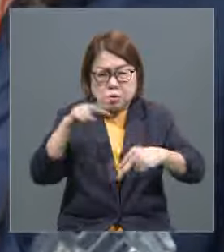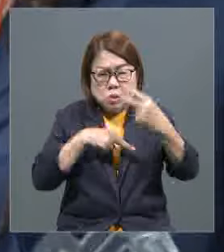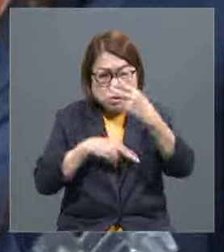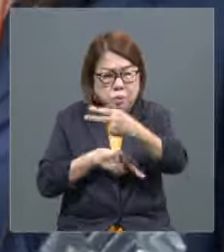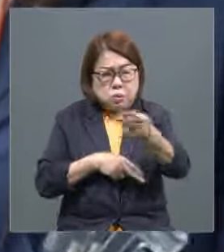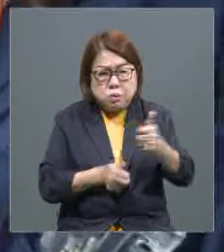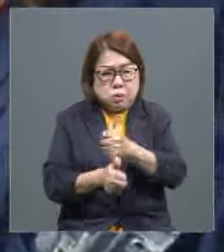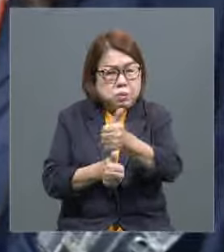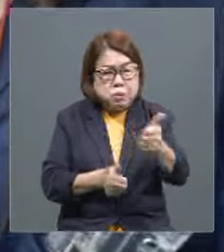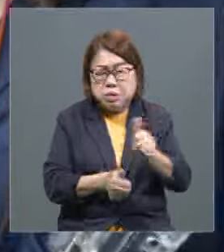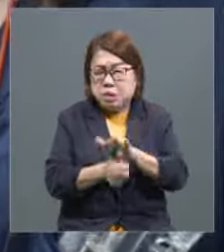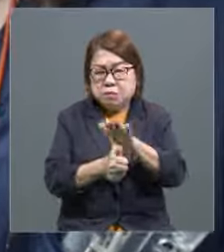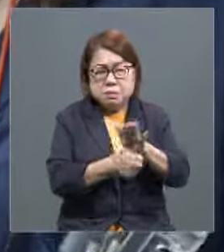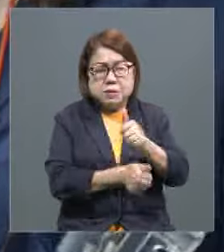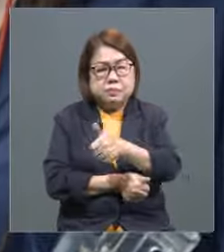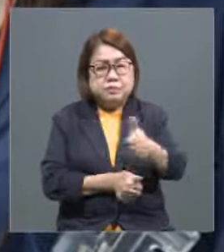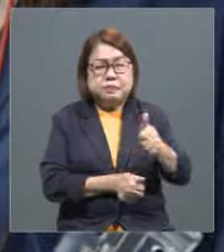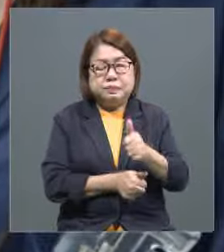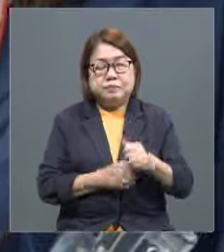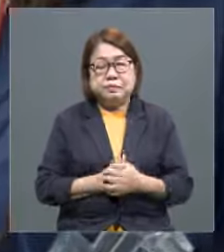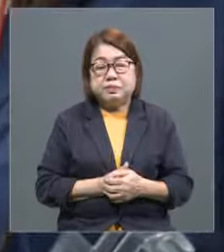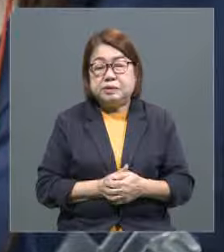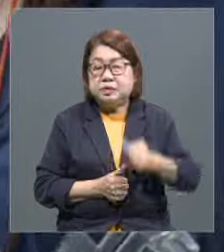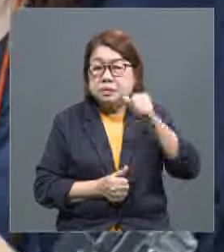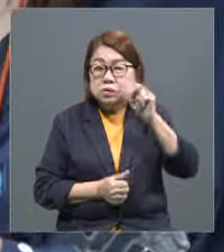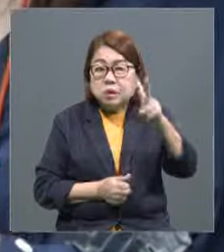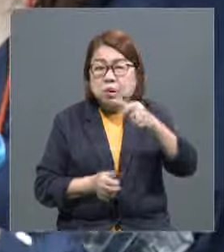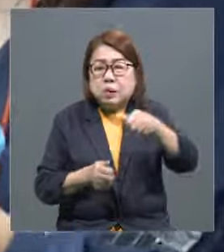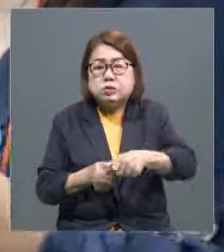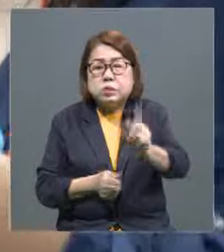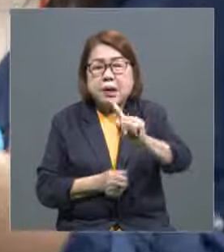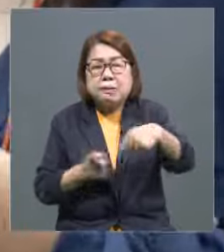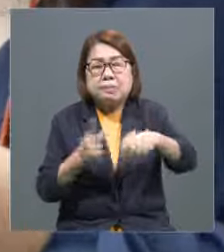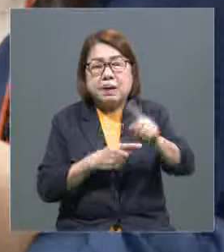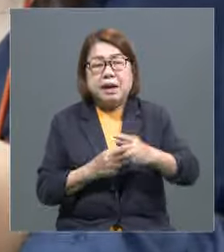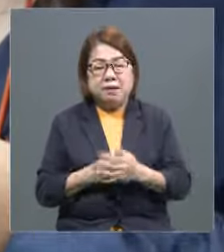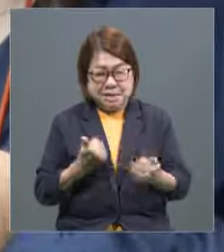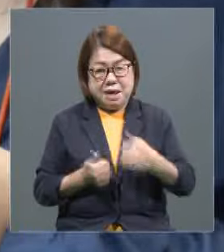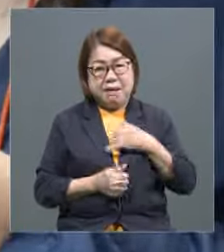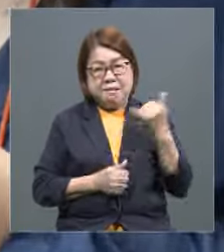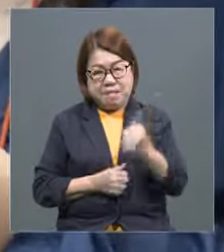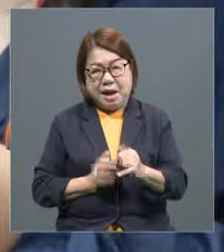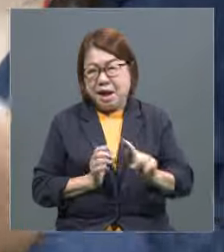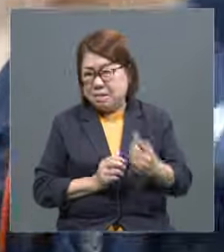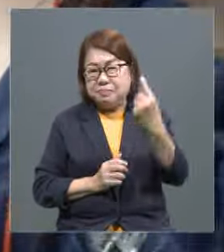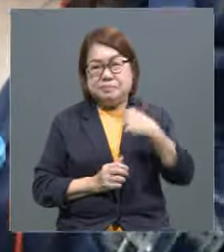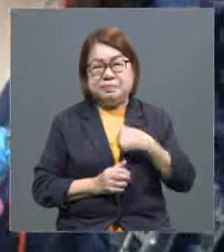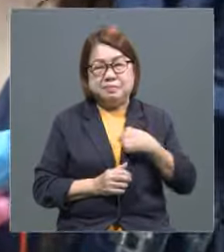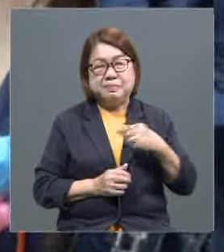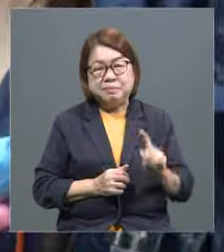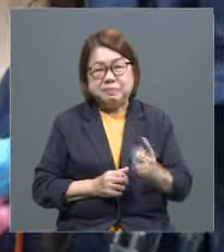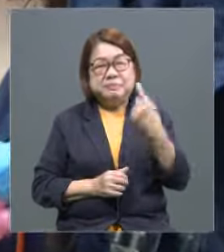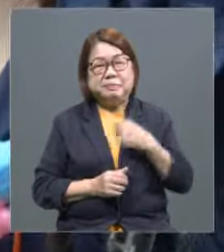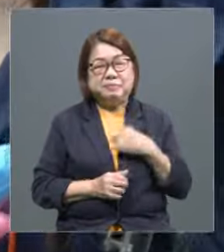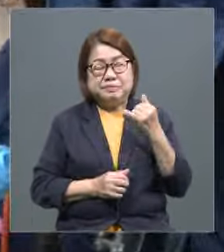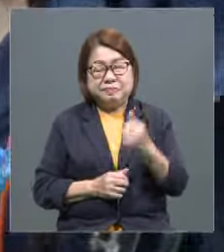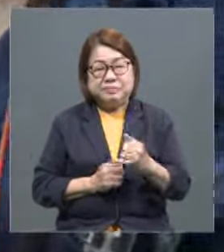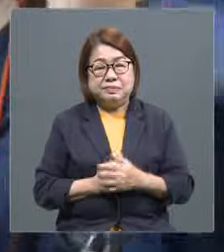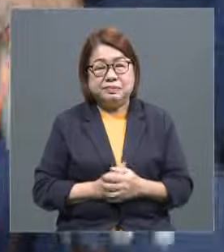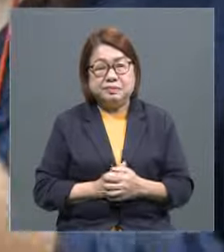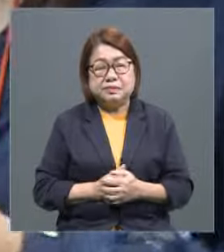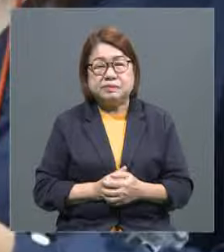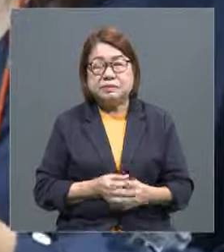อดภัยได้ดี อย่างสองวันที่ผ่านมามาเล่นที่นี่ด้วยหรือเปล่า วันนี้มันแรกค่ะ เรารู้เรื่องถึงความมาตรการปล